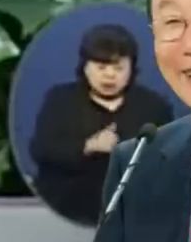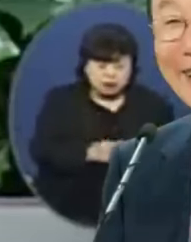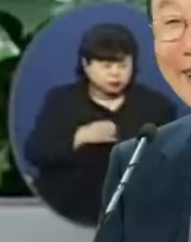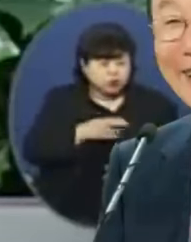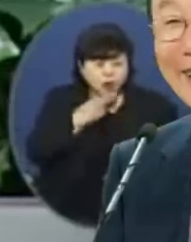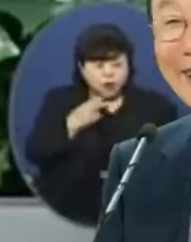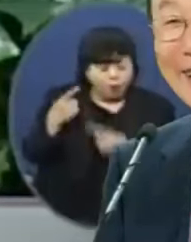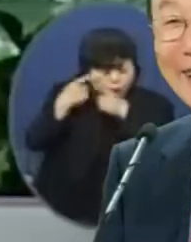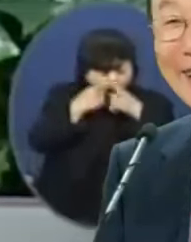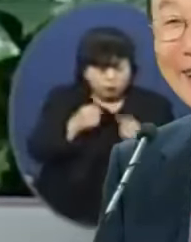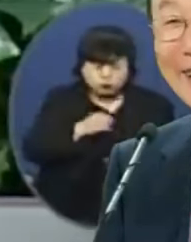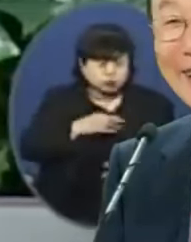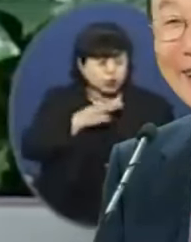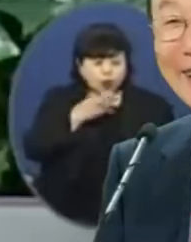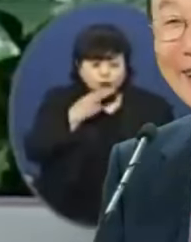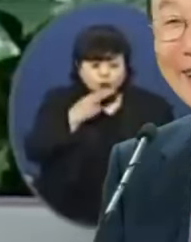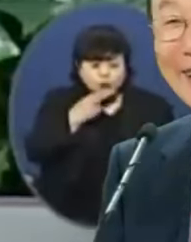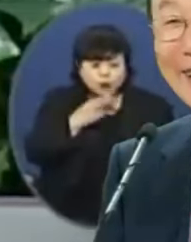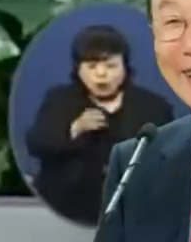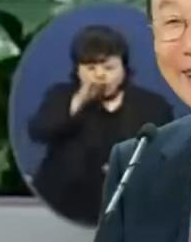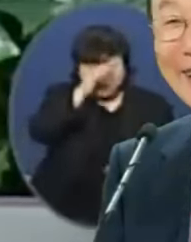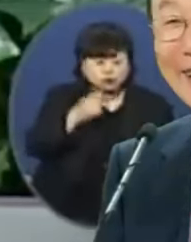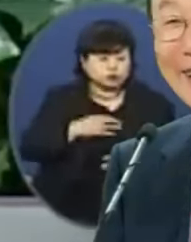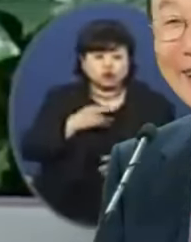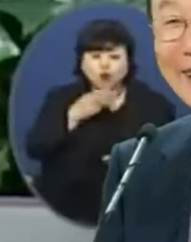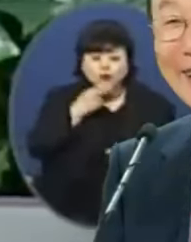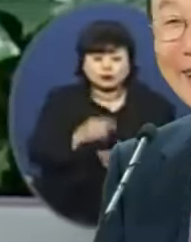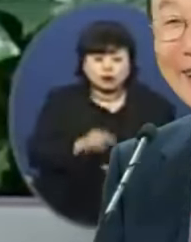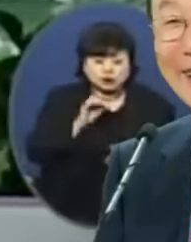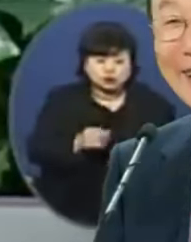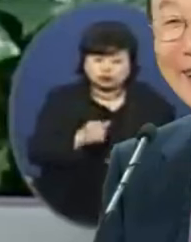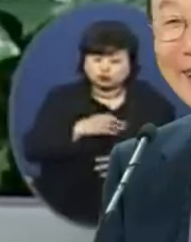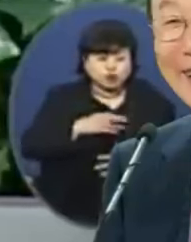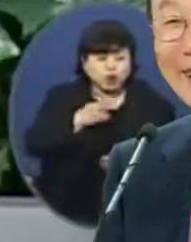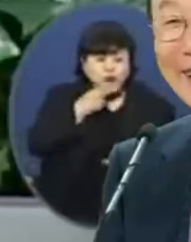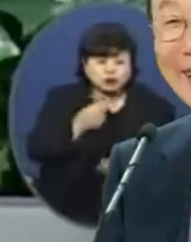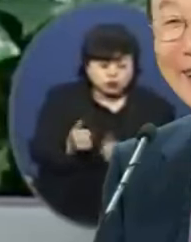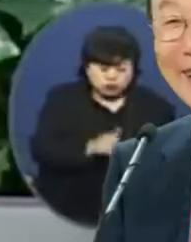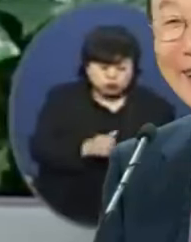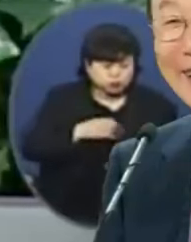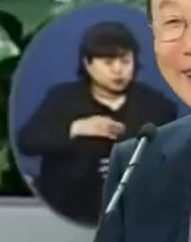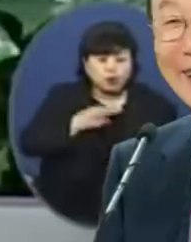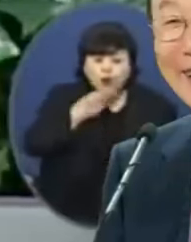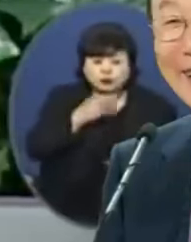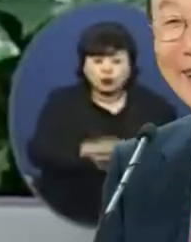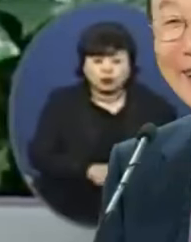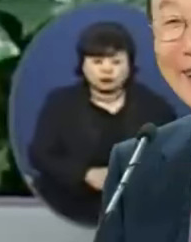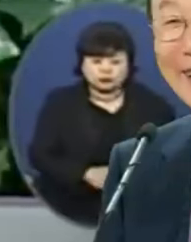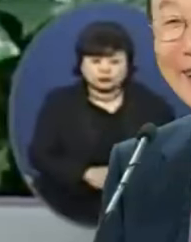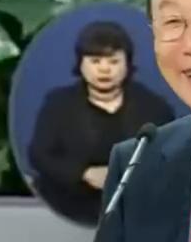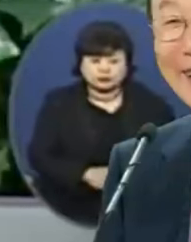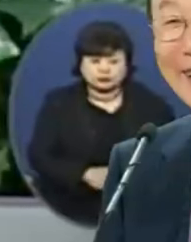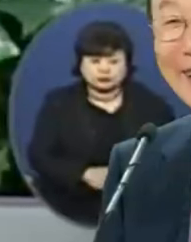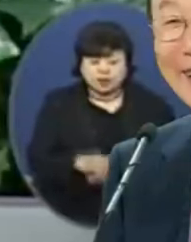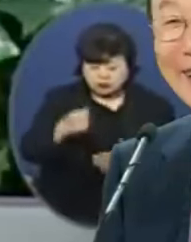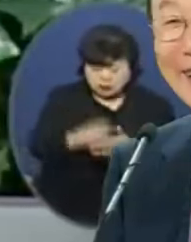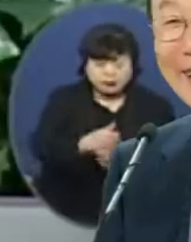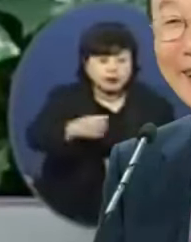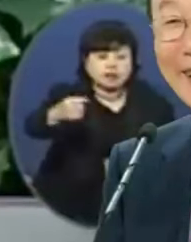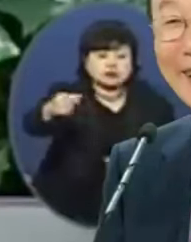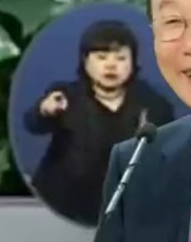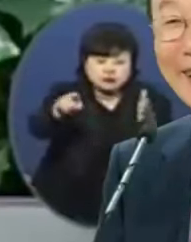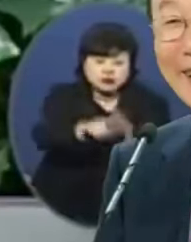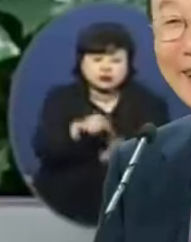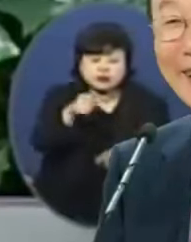않고 허물도 무섭지 않습니다. 질병도 무섭지 않고 저주도 무섭지 않고 죽음도 무섭지 않습니다. 담대함을 가지고